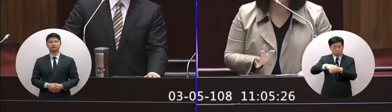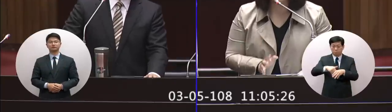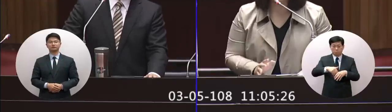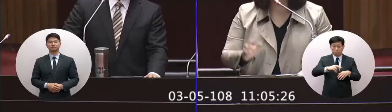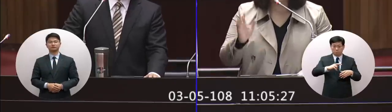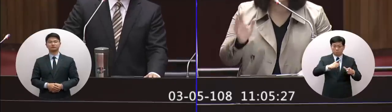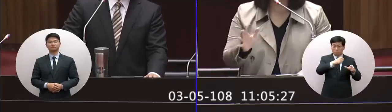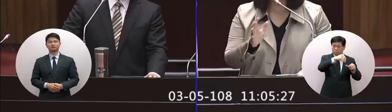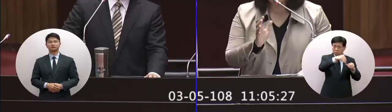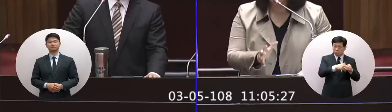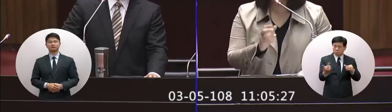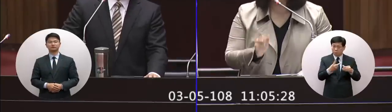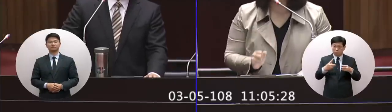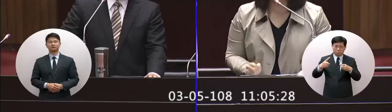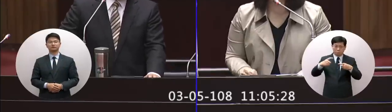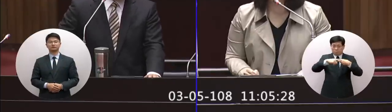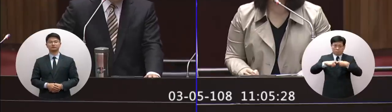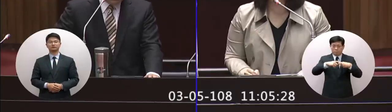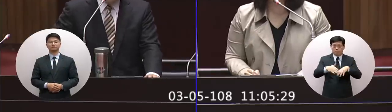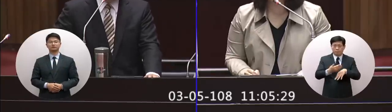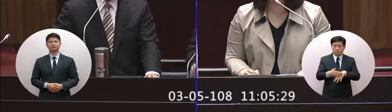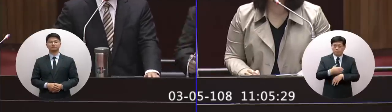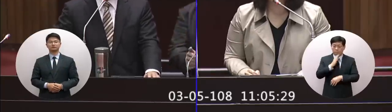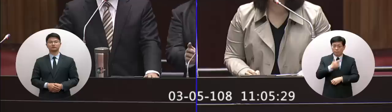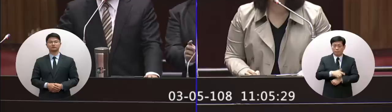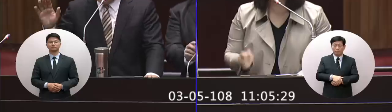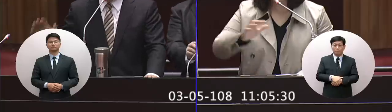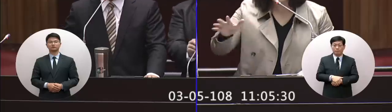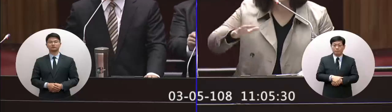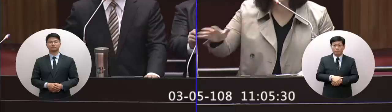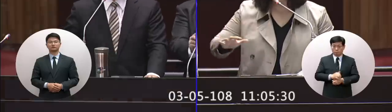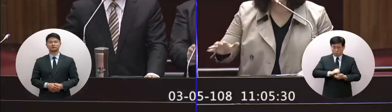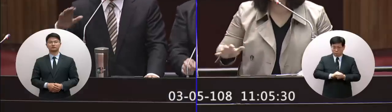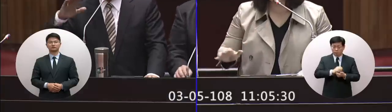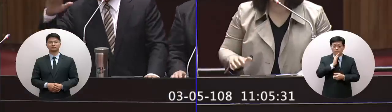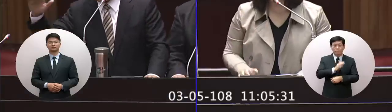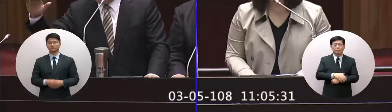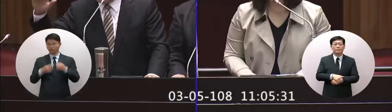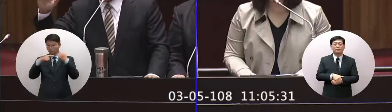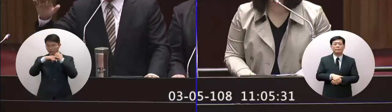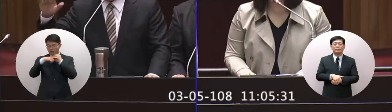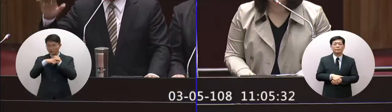不会有所谓的大选版公投的状况？ 这个 是确定的这个